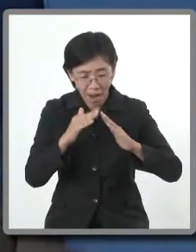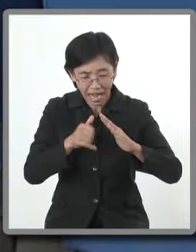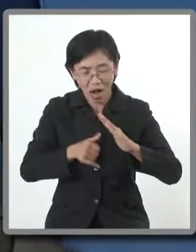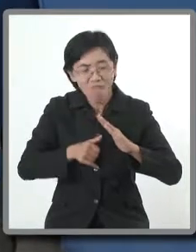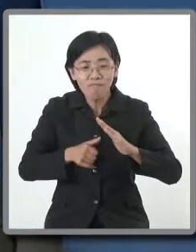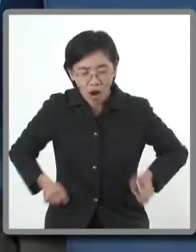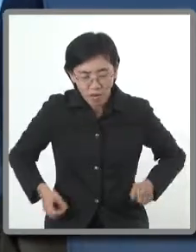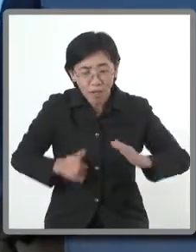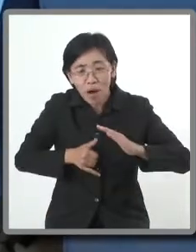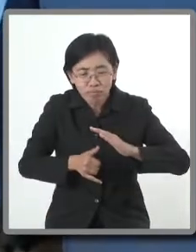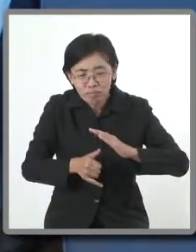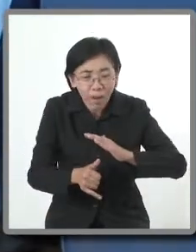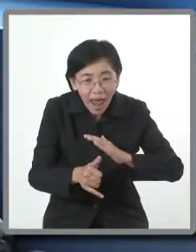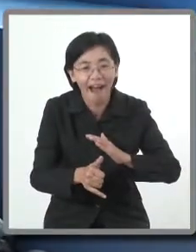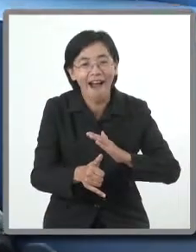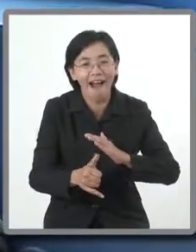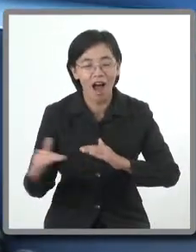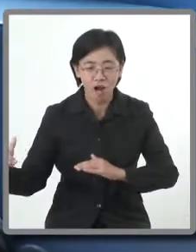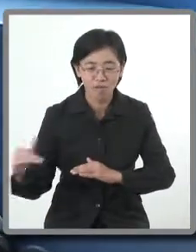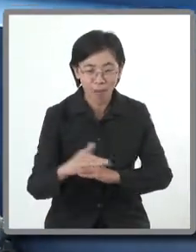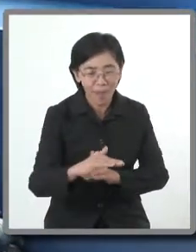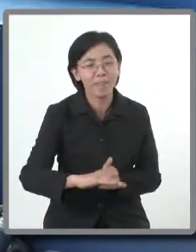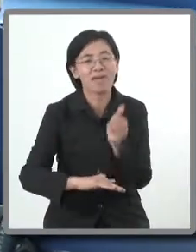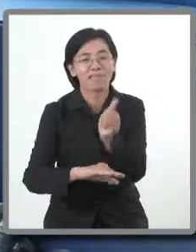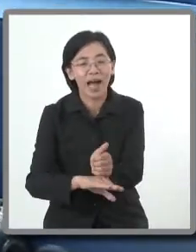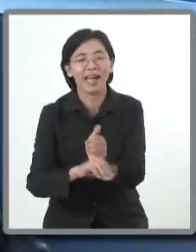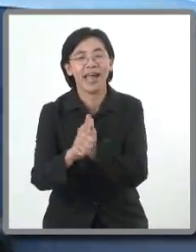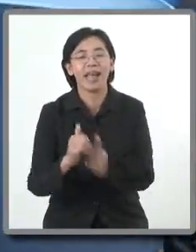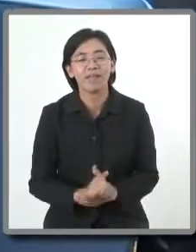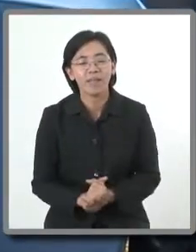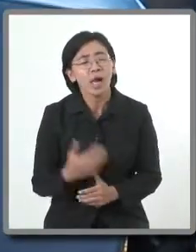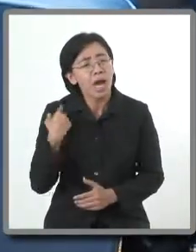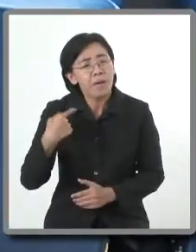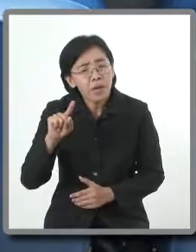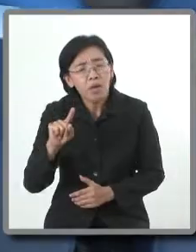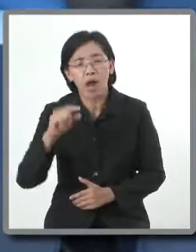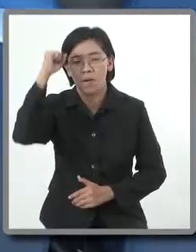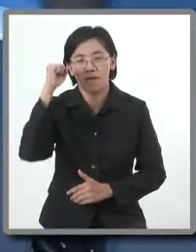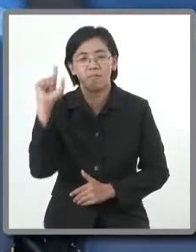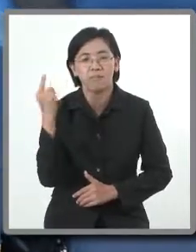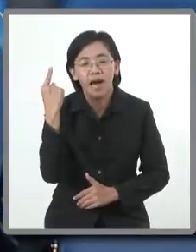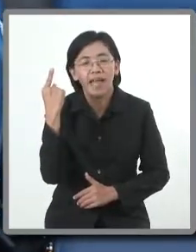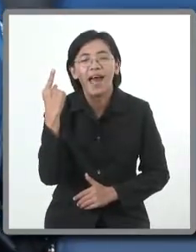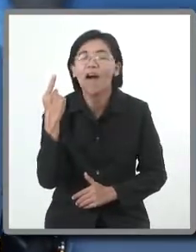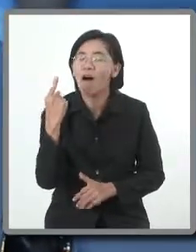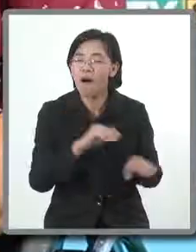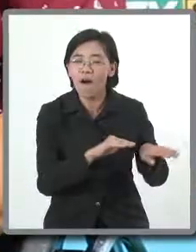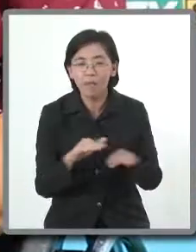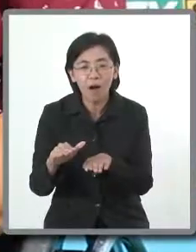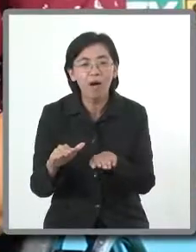ของประชาชนทั่วไปก็จะได้ประโยชน์ที่ได้รถใหม่ที่มีความพร้อมและ